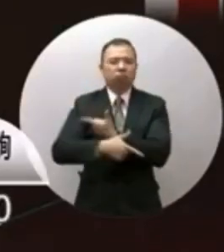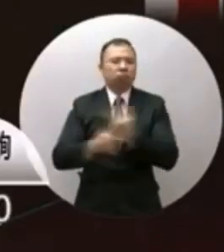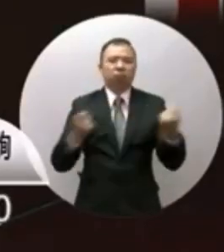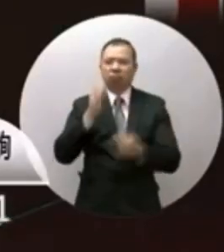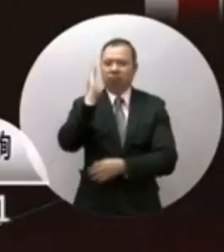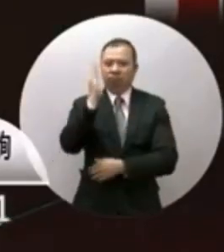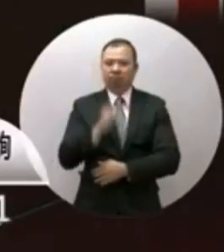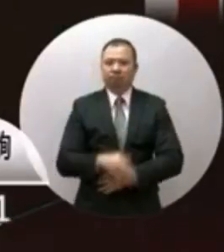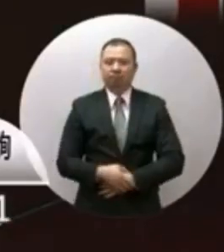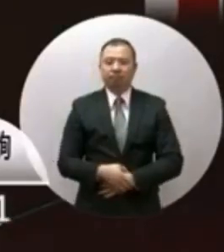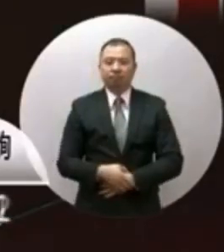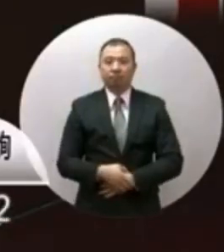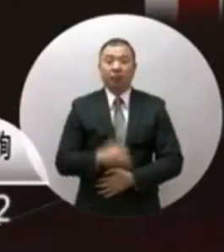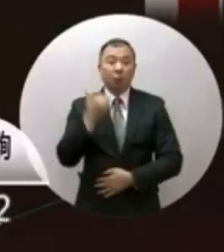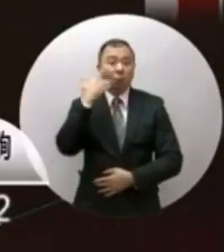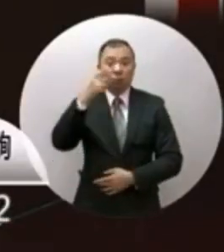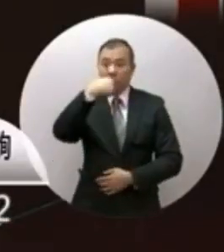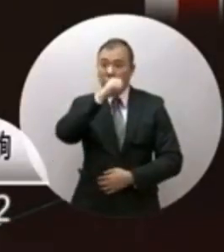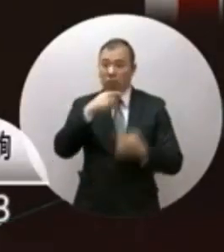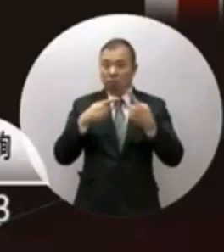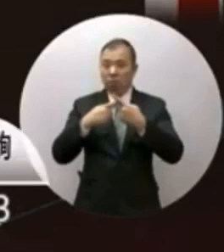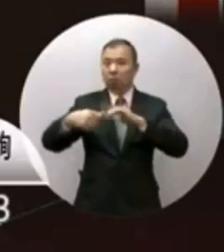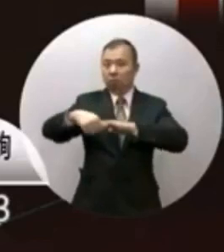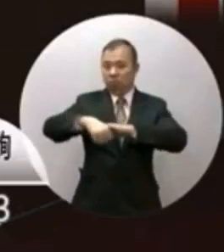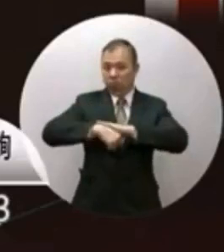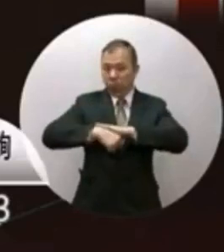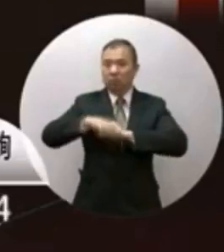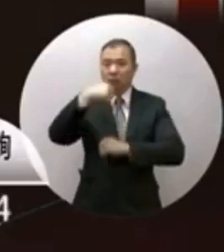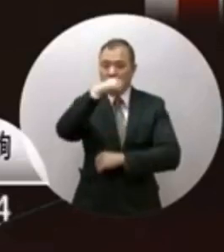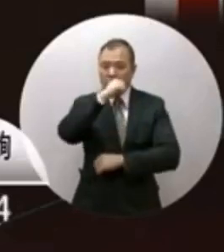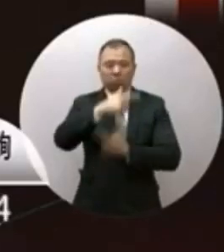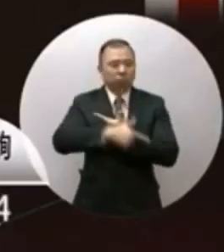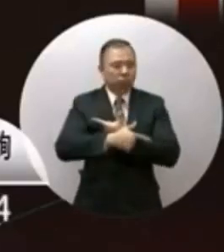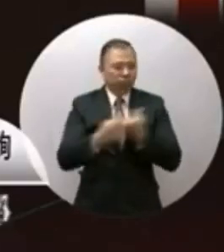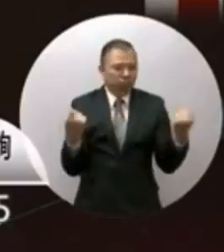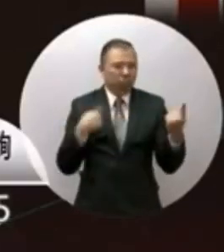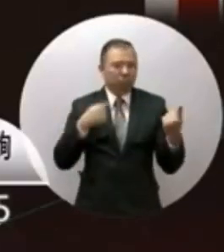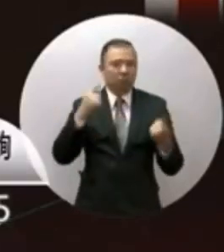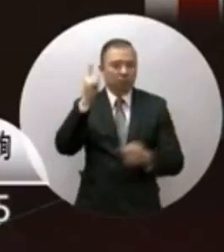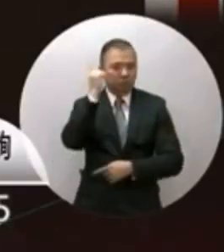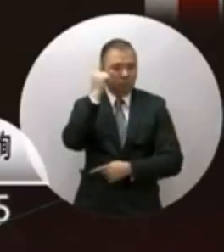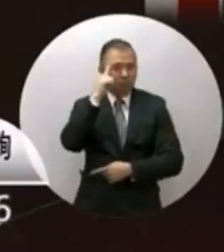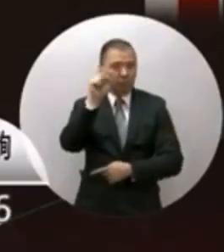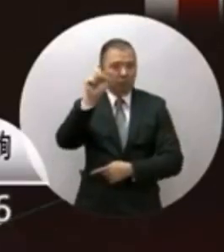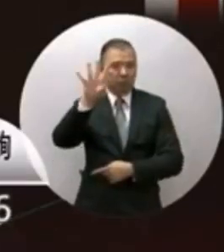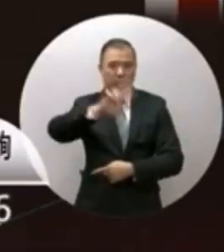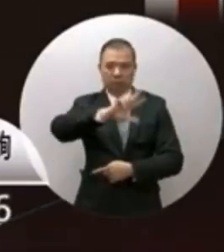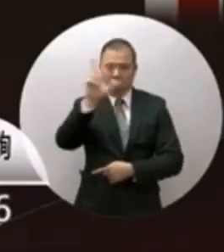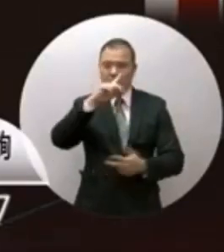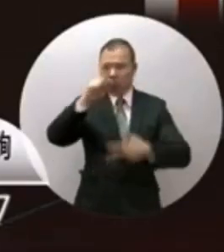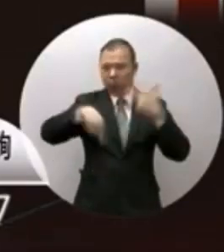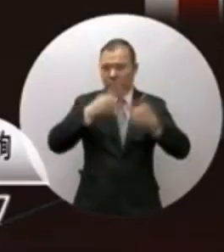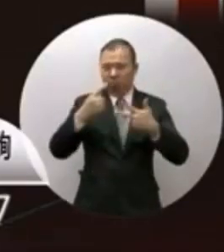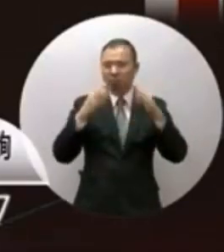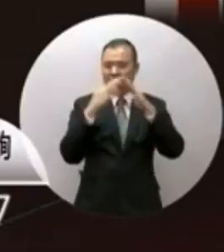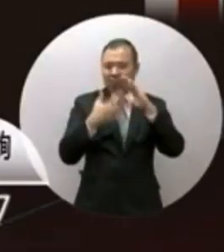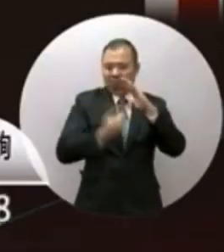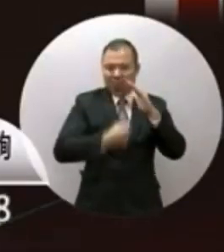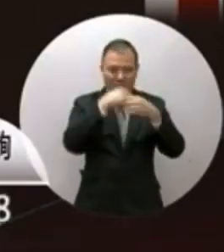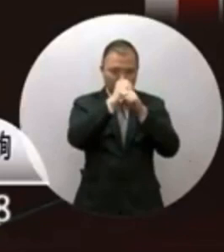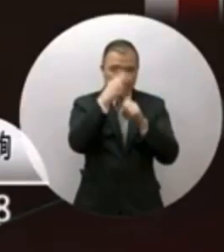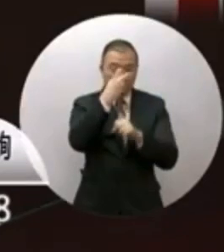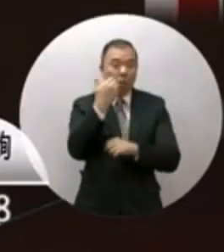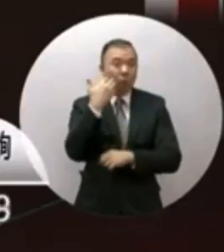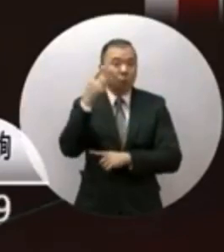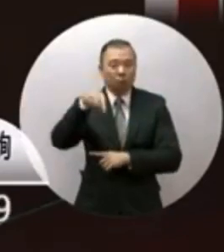境，就算国人入境，也一律要居家检疫14天。凡是自欧美、东